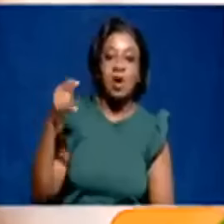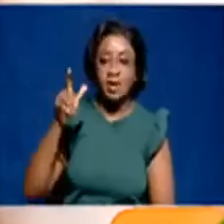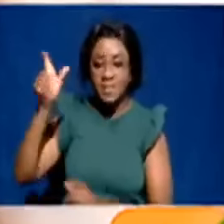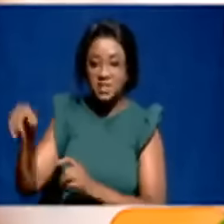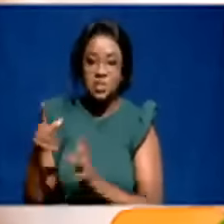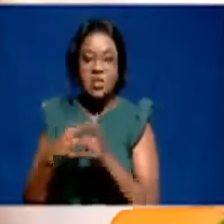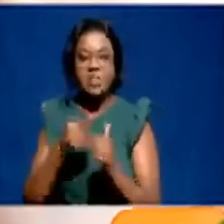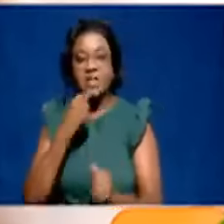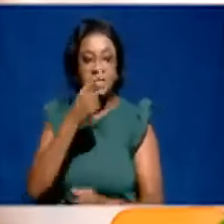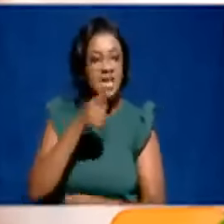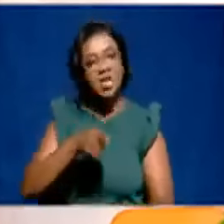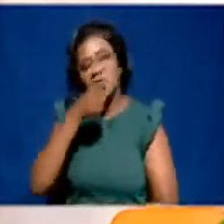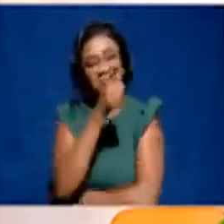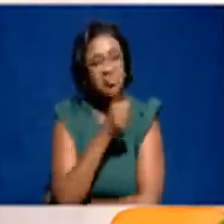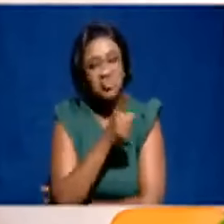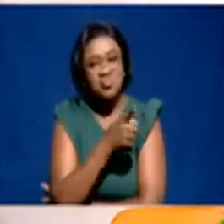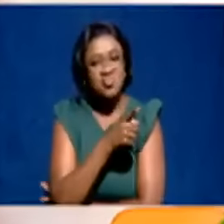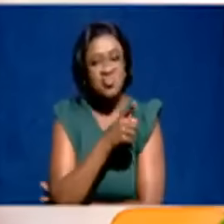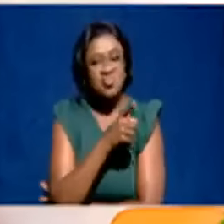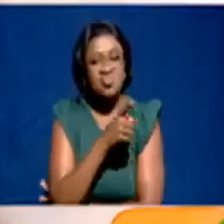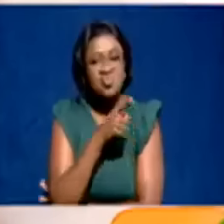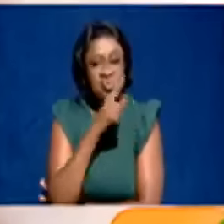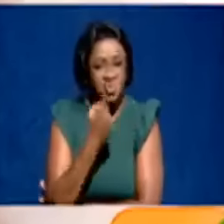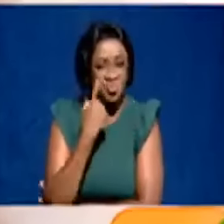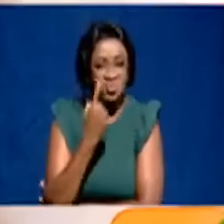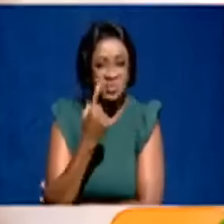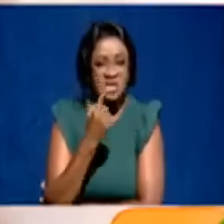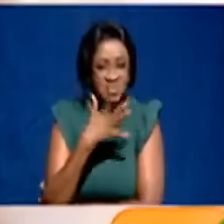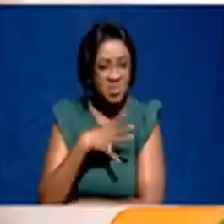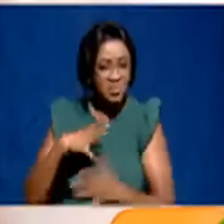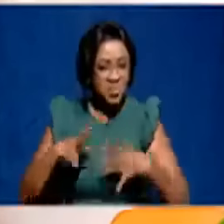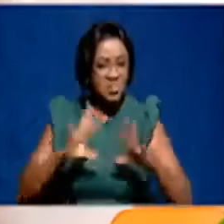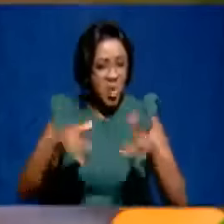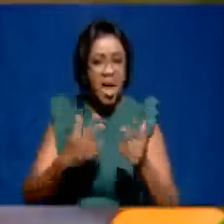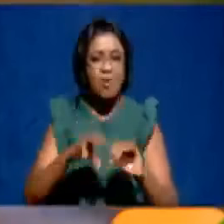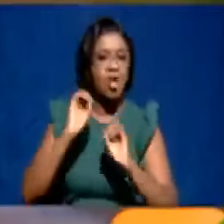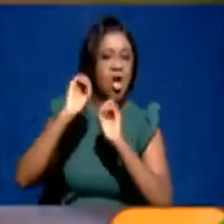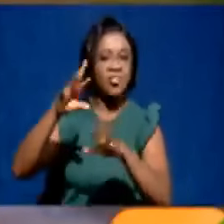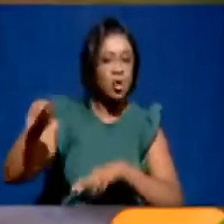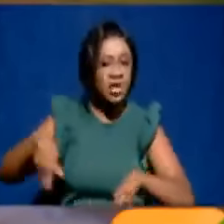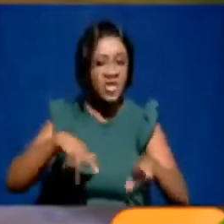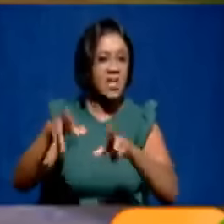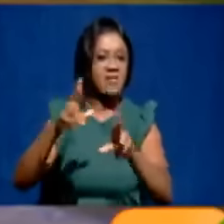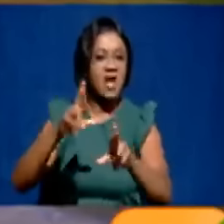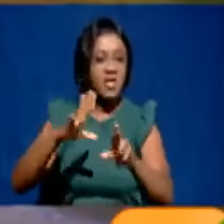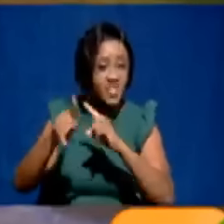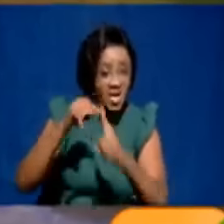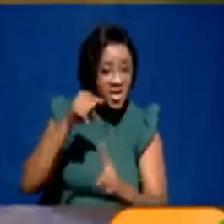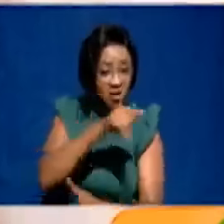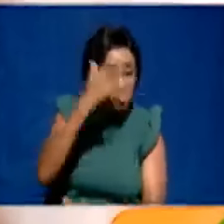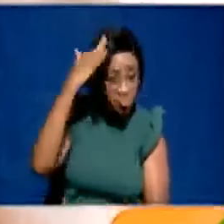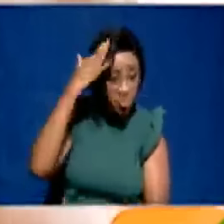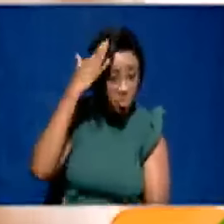wanakuambia wewe unaona watu vile wenye wanatupa kule kwa bahari. Unajua yana